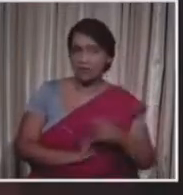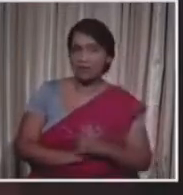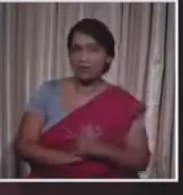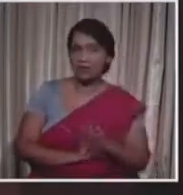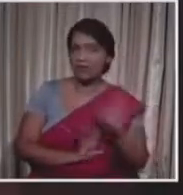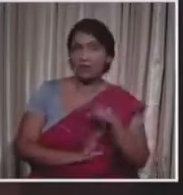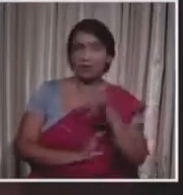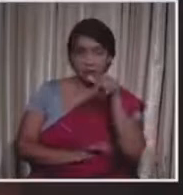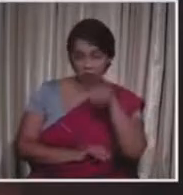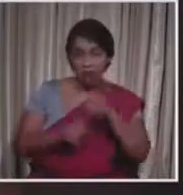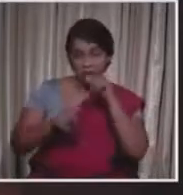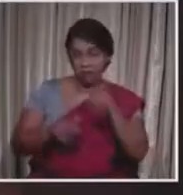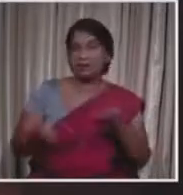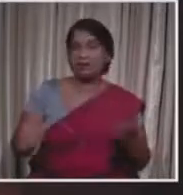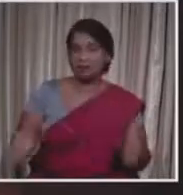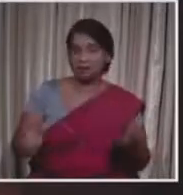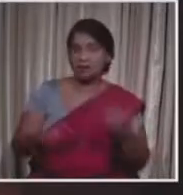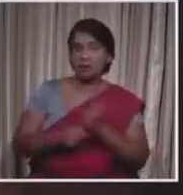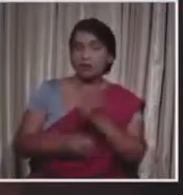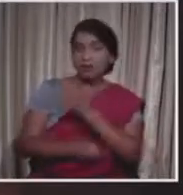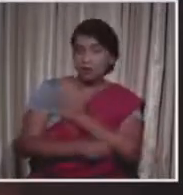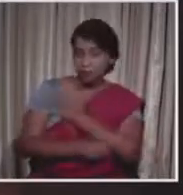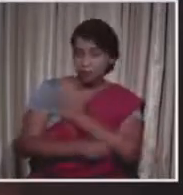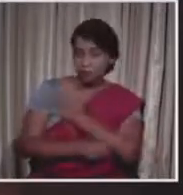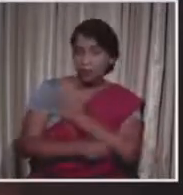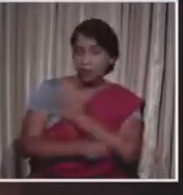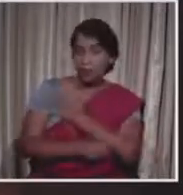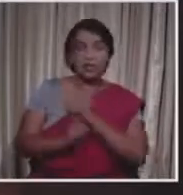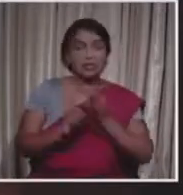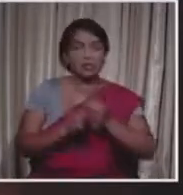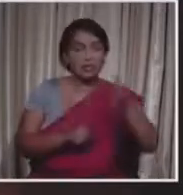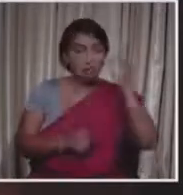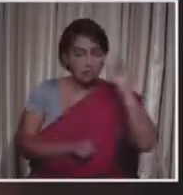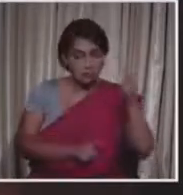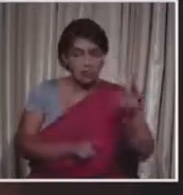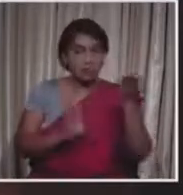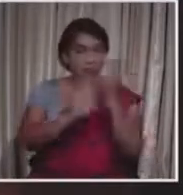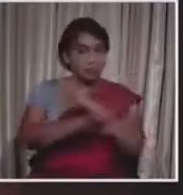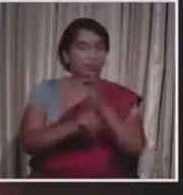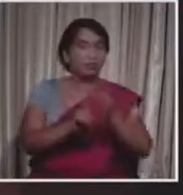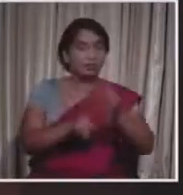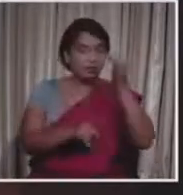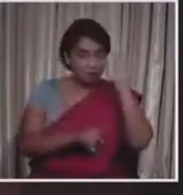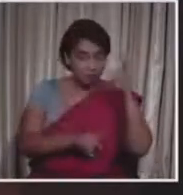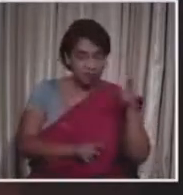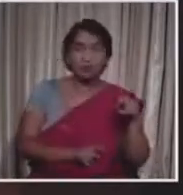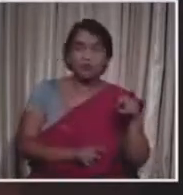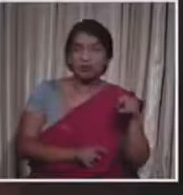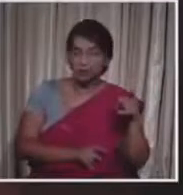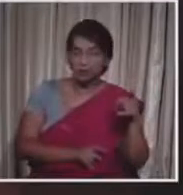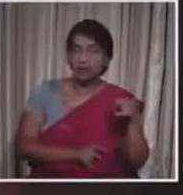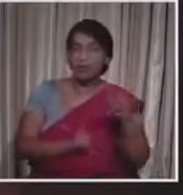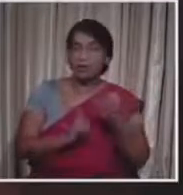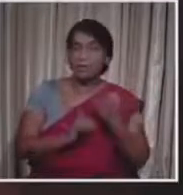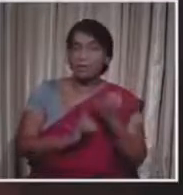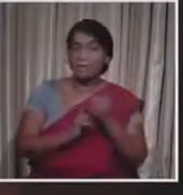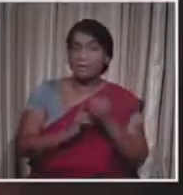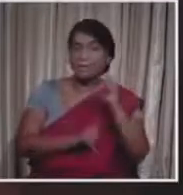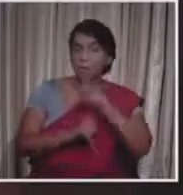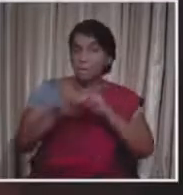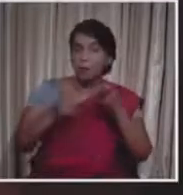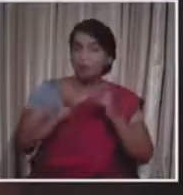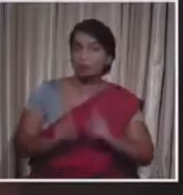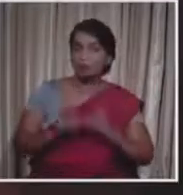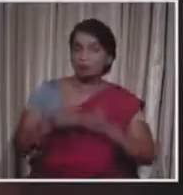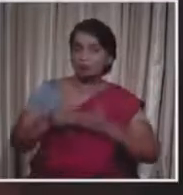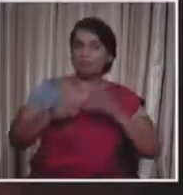ඒක තමයි මේ තියෙන්නේ ගෝඨාභය රාජපක්ෂ ජනාධිපතිතුමාගේ හිටපු ජනාධිපතිතුමාගේ විධායකයේ දිගුව මේ